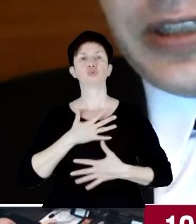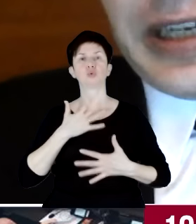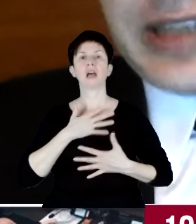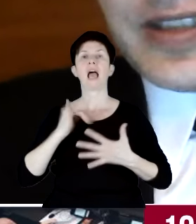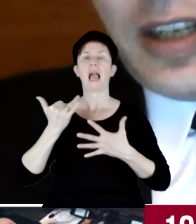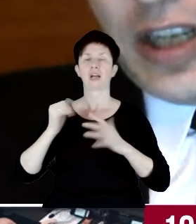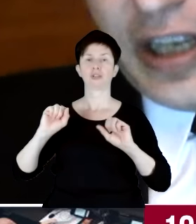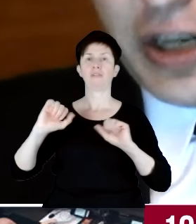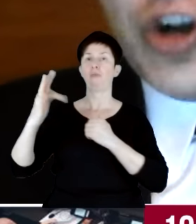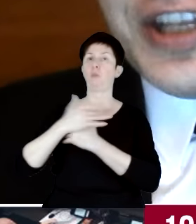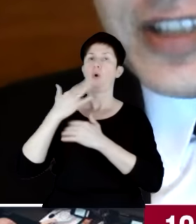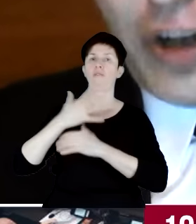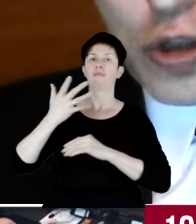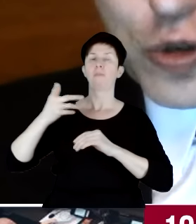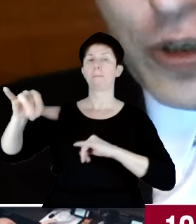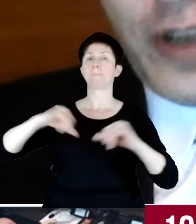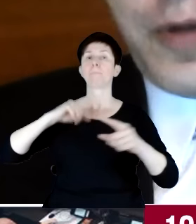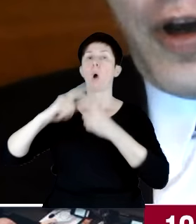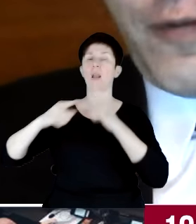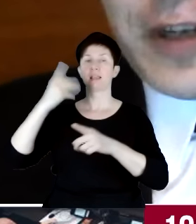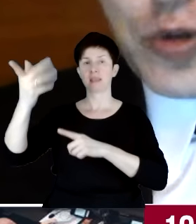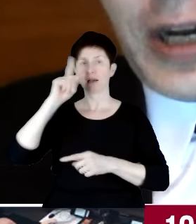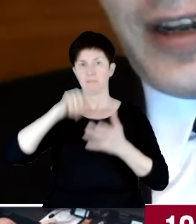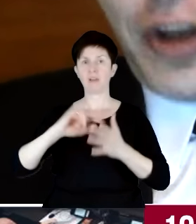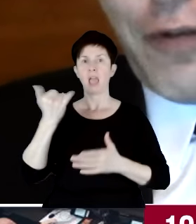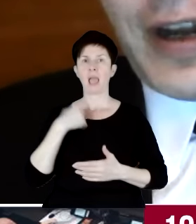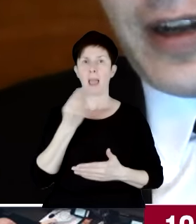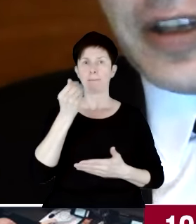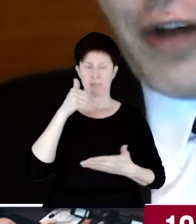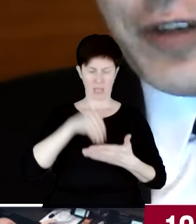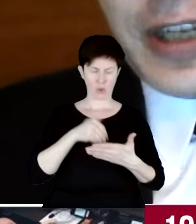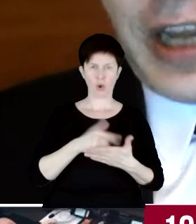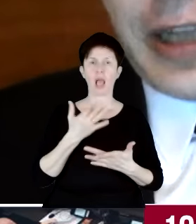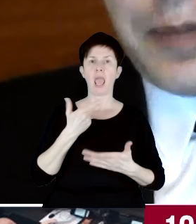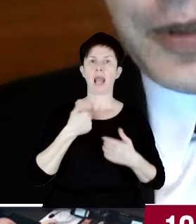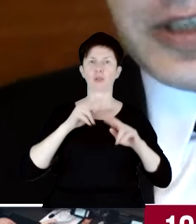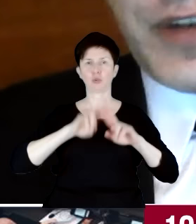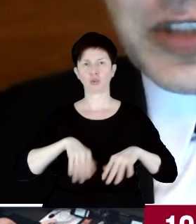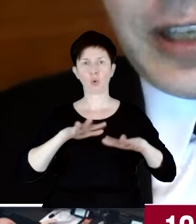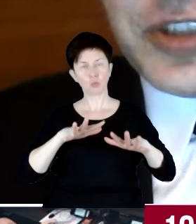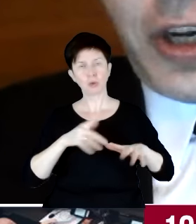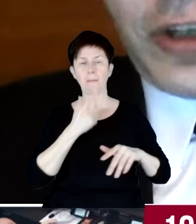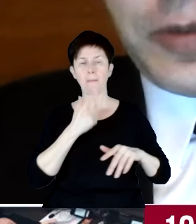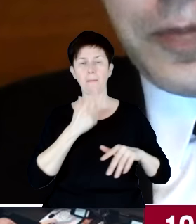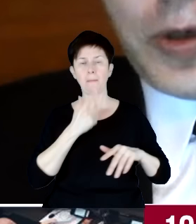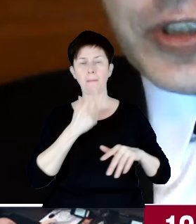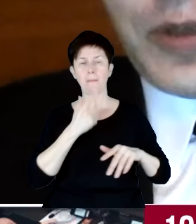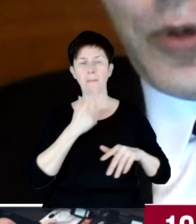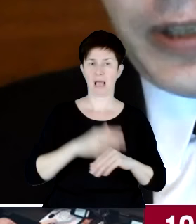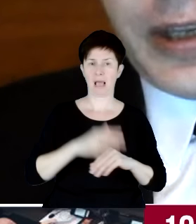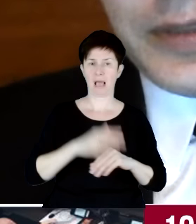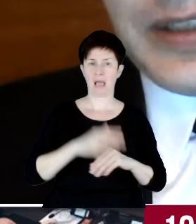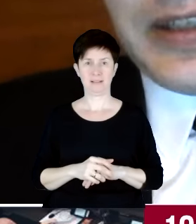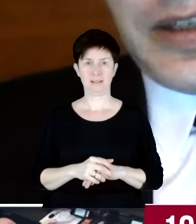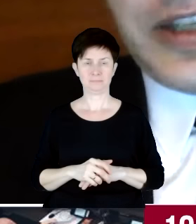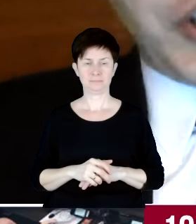rządu. I teraz rolnicy odczuli, bo weszła nowy ten etap związany z Zielonym